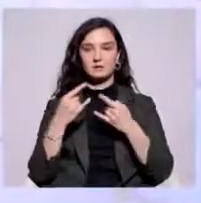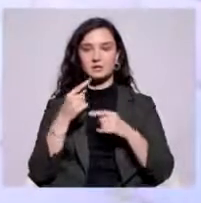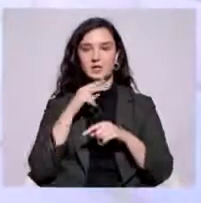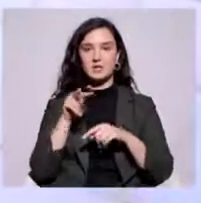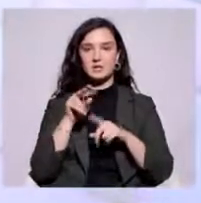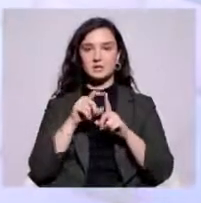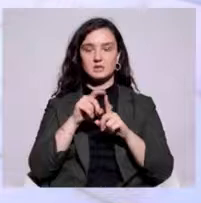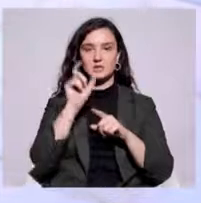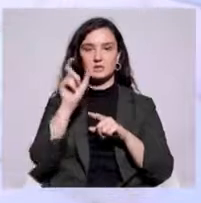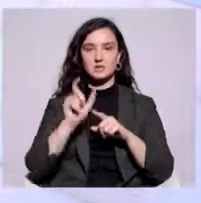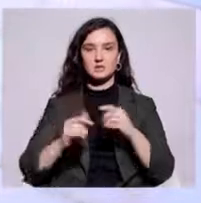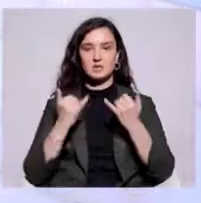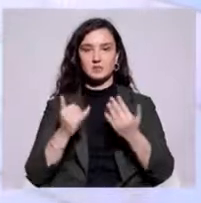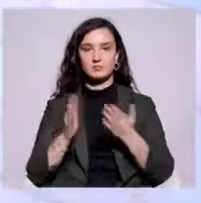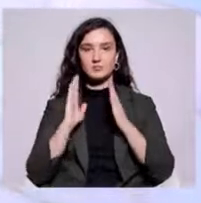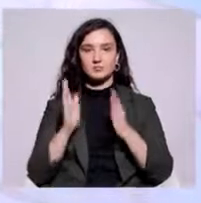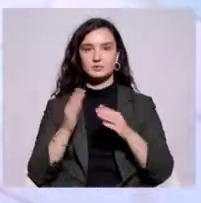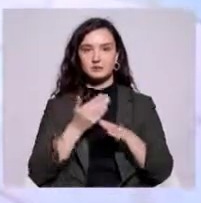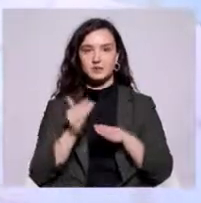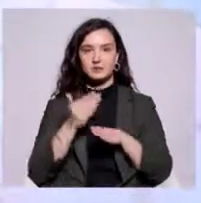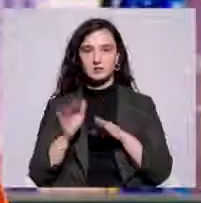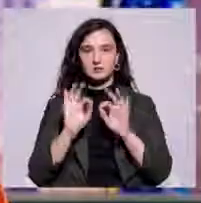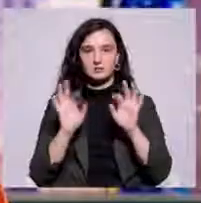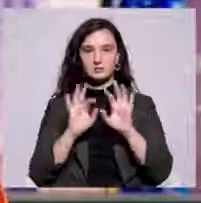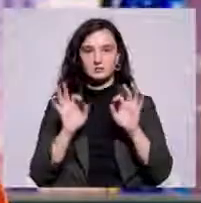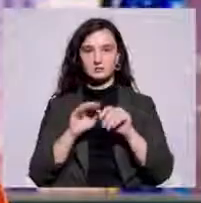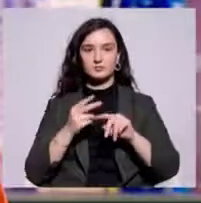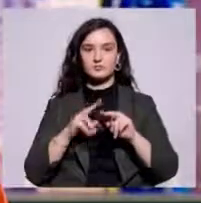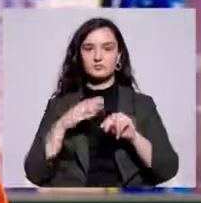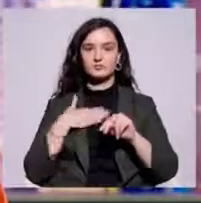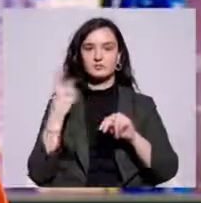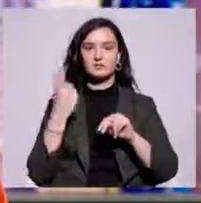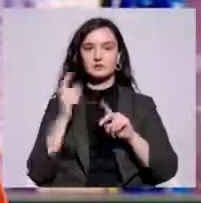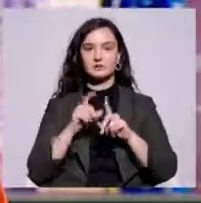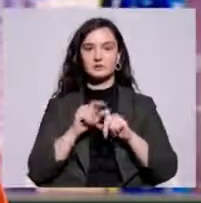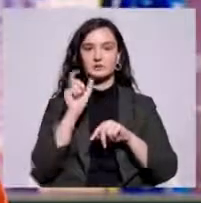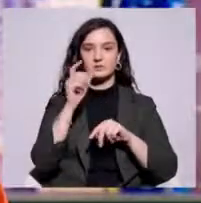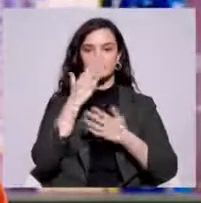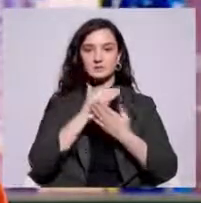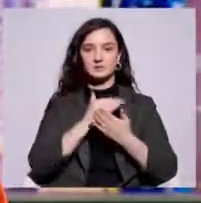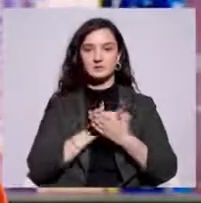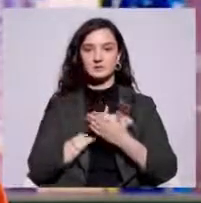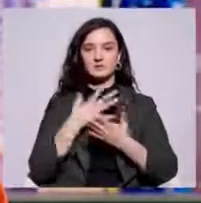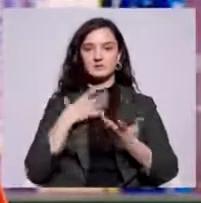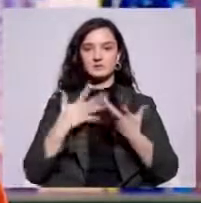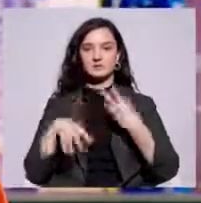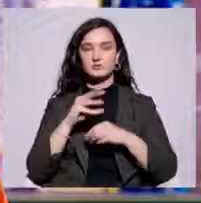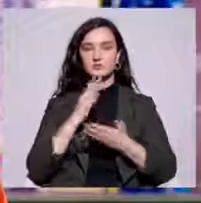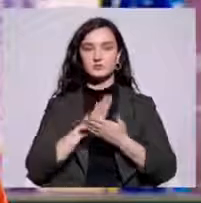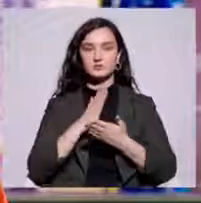ლექსიკას, რომელსაც დღეს გავივლით სათითაოდ. So for our first word of the lesson, we